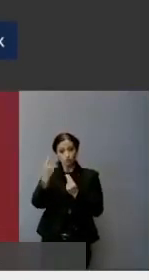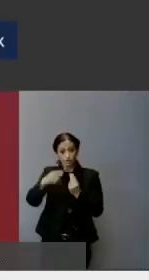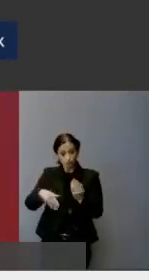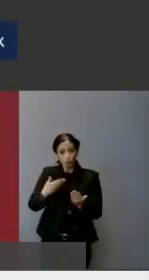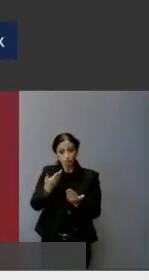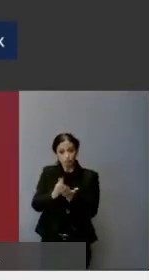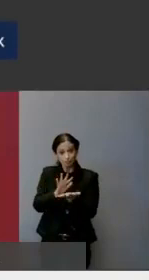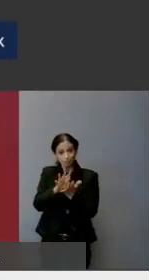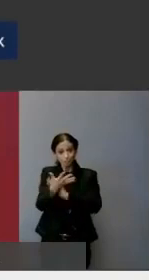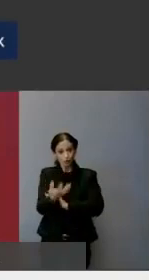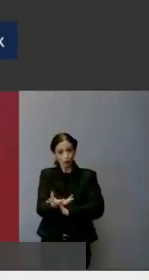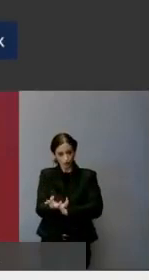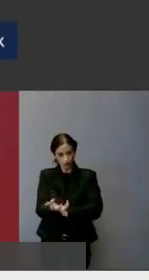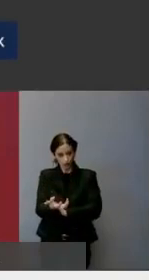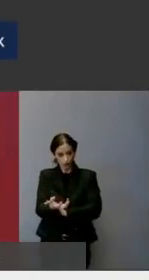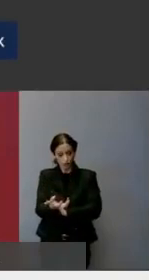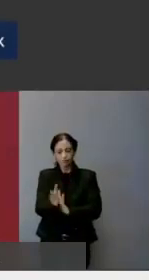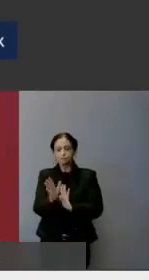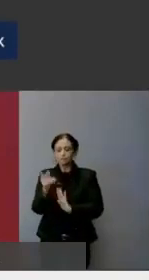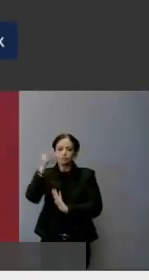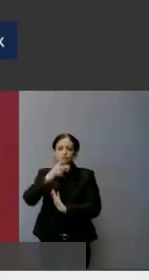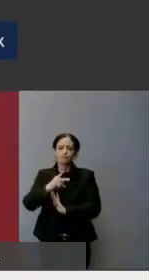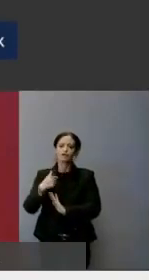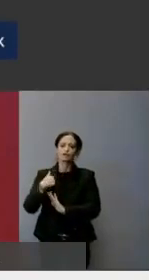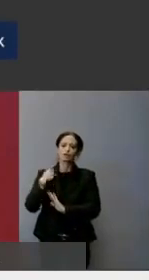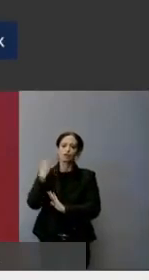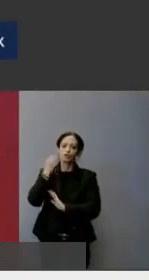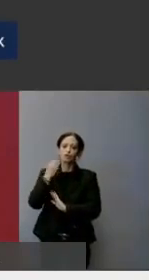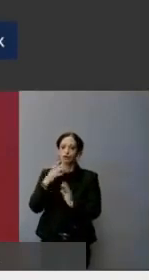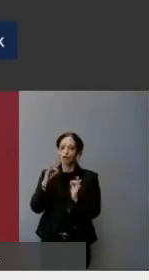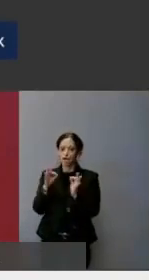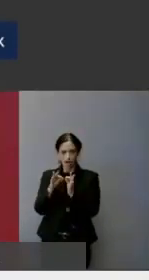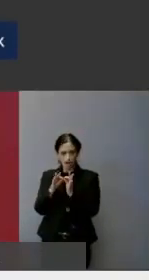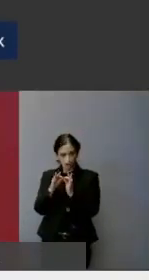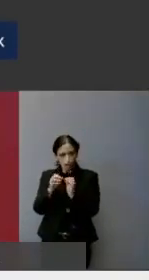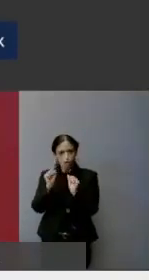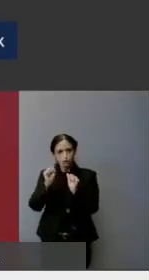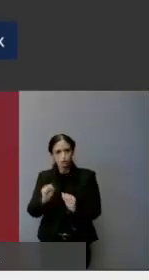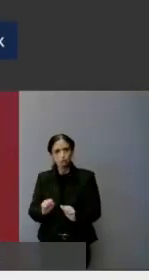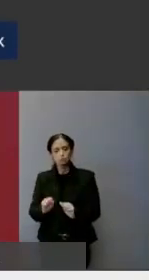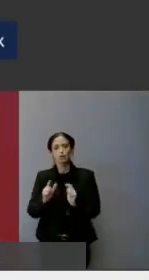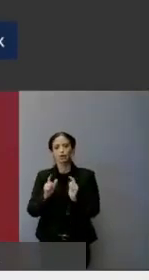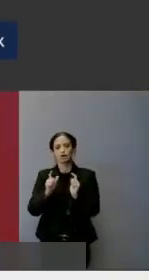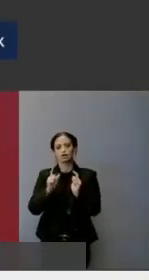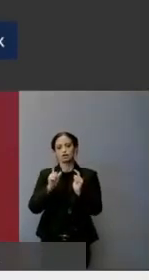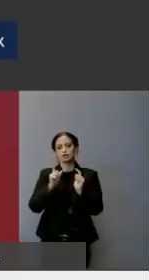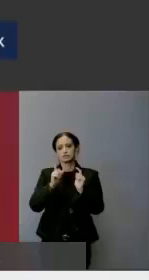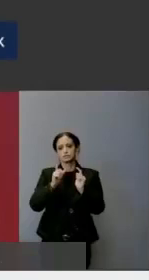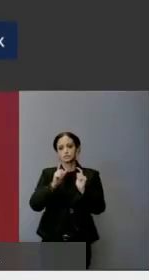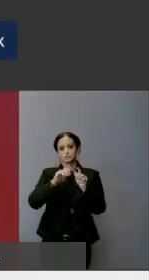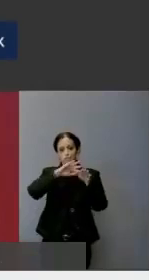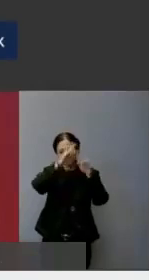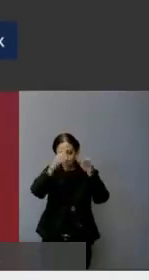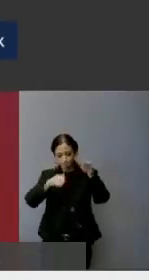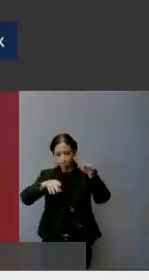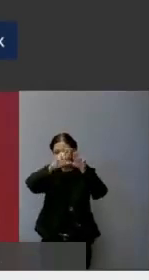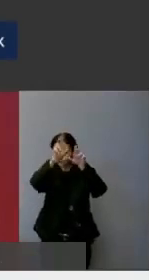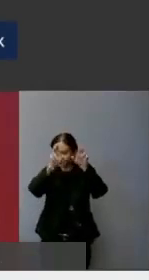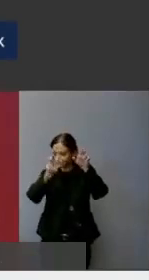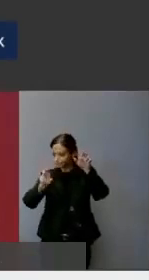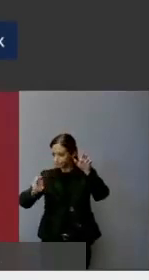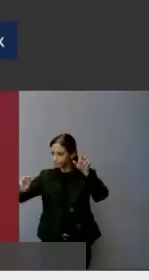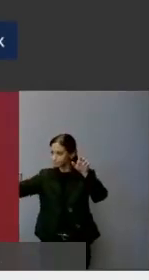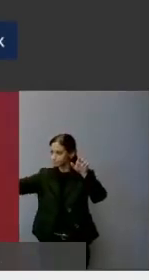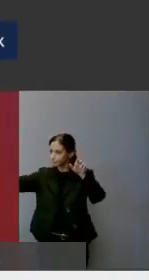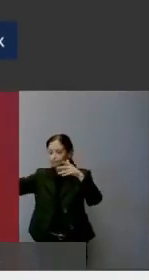non siamo contrari a un potenziamento dei sistemi di risalita dalla costa ad insediamenti sulle colline e le colline del parco urbano dei forti